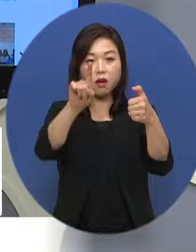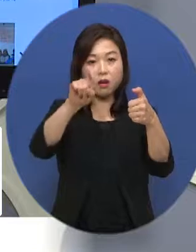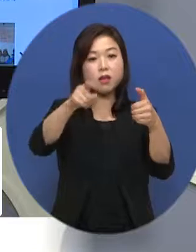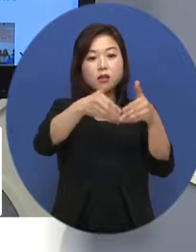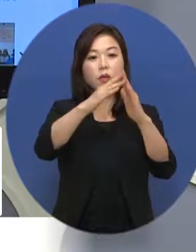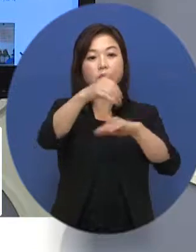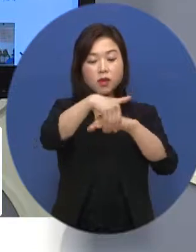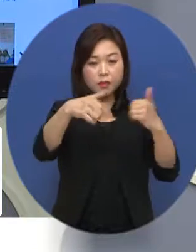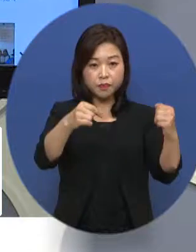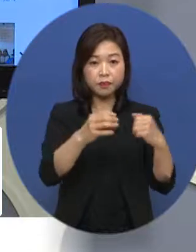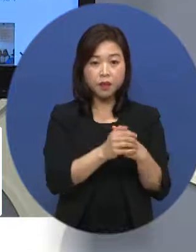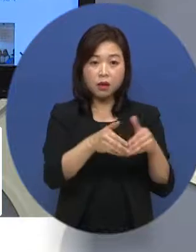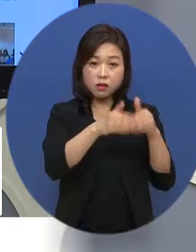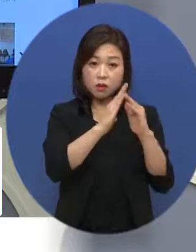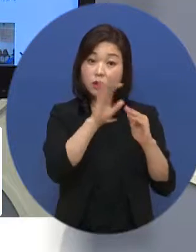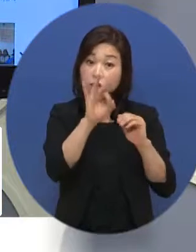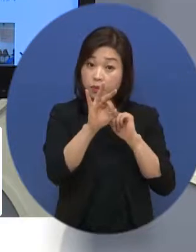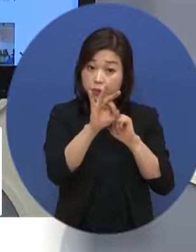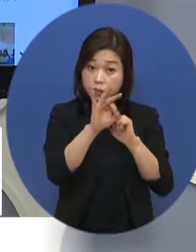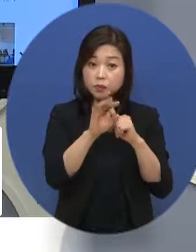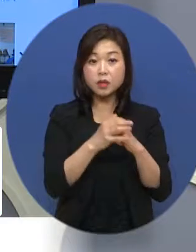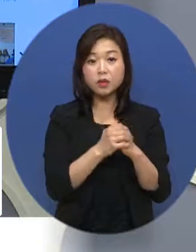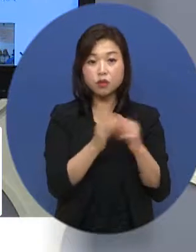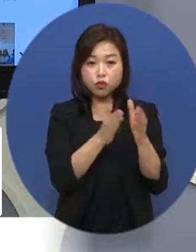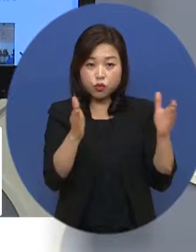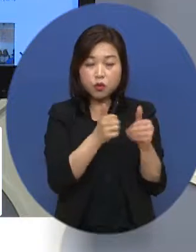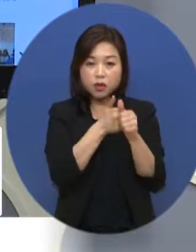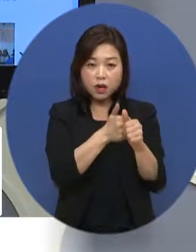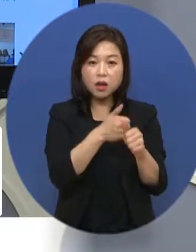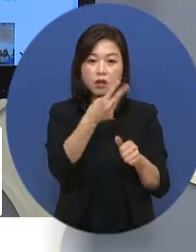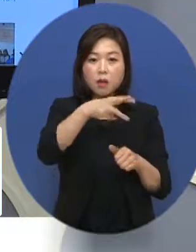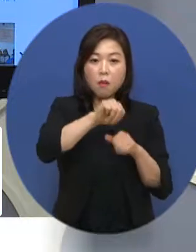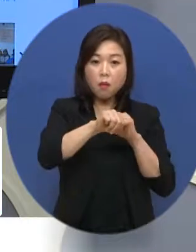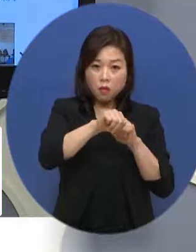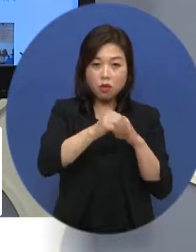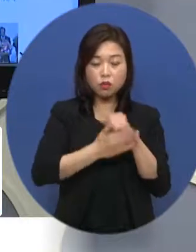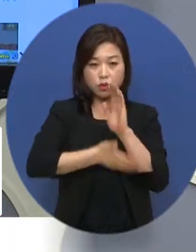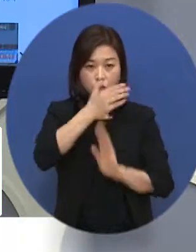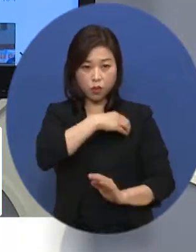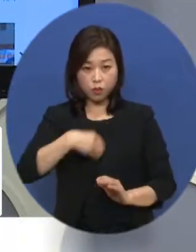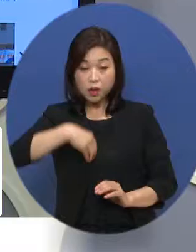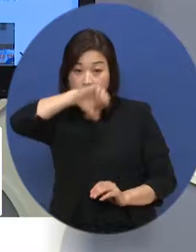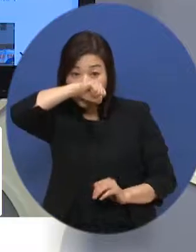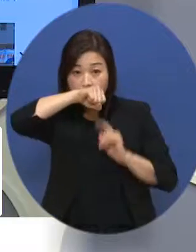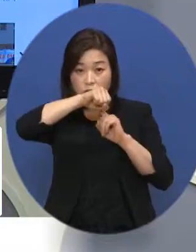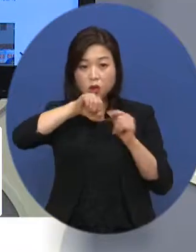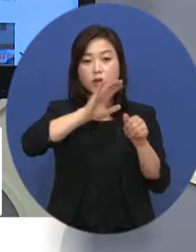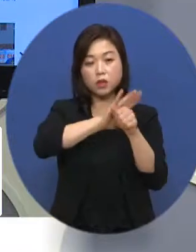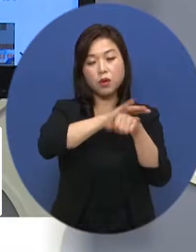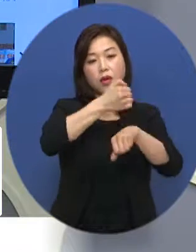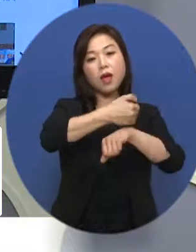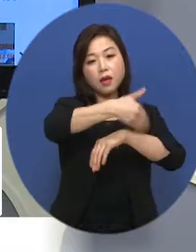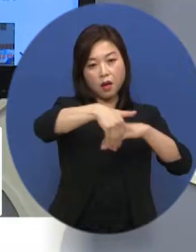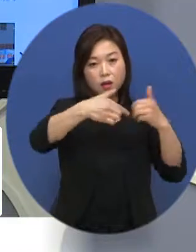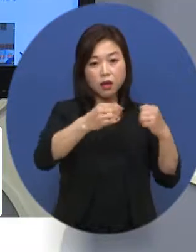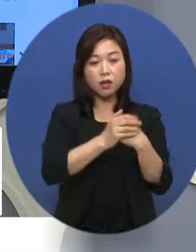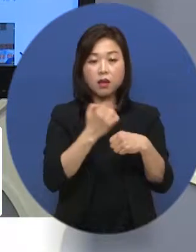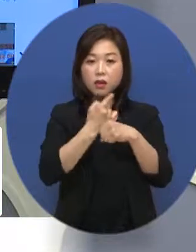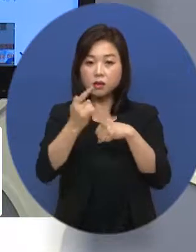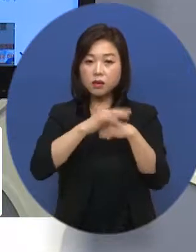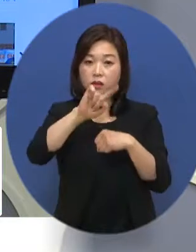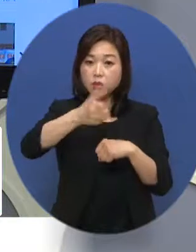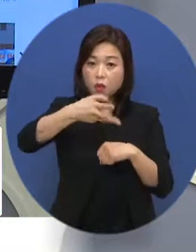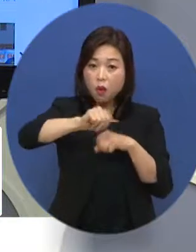설치비는 규모에 따라 최대 3억원의 리모델링 b 를 전액 보비 로 지원할 계획으로 경기도는 내년에 15억원의 예산을